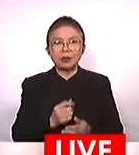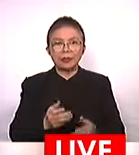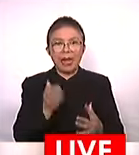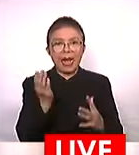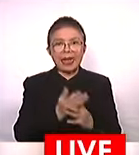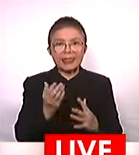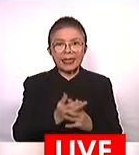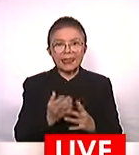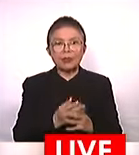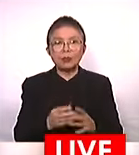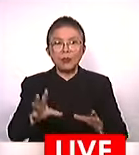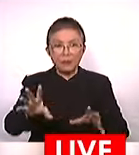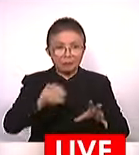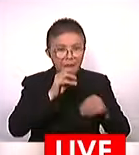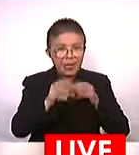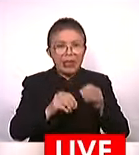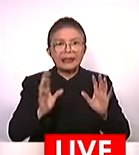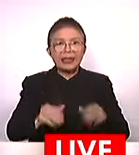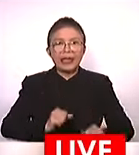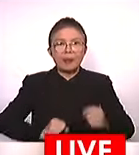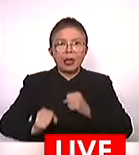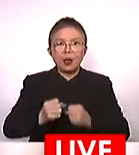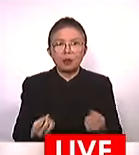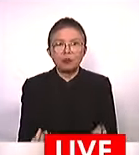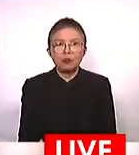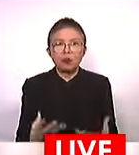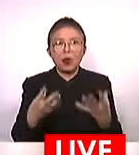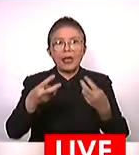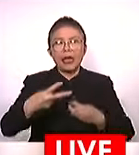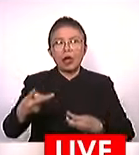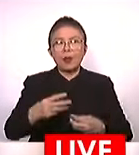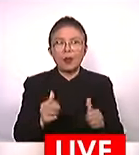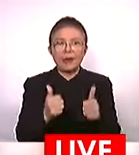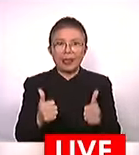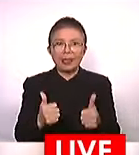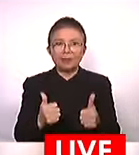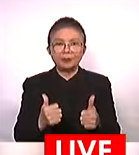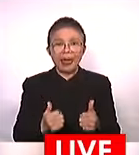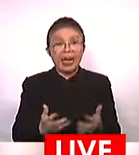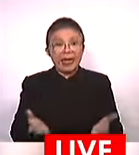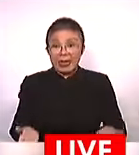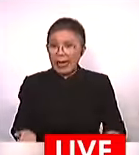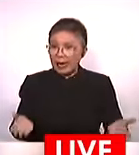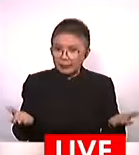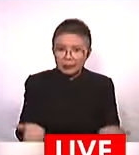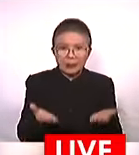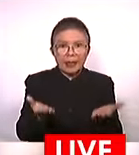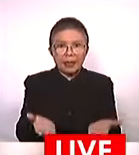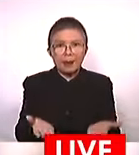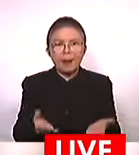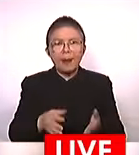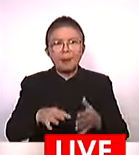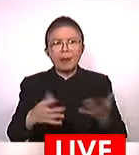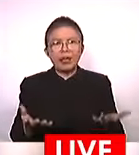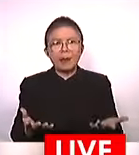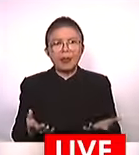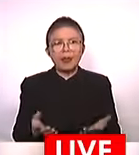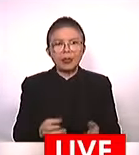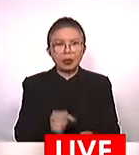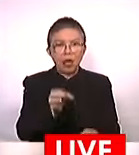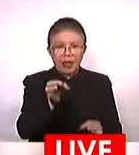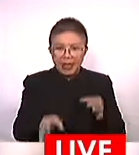mengakses sebanyak-banyaknya menjadi pelaku ekonomi yang baik kita akan hadirkan bagaimana agar